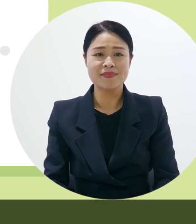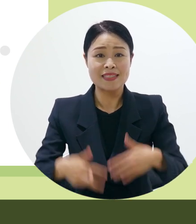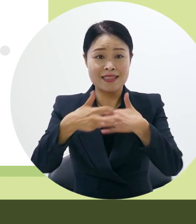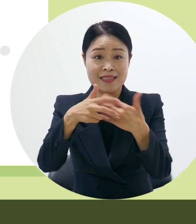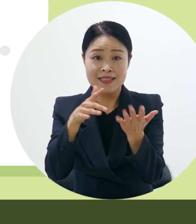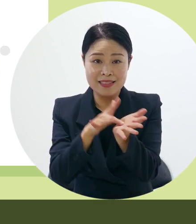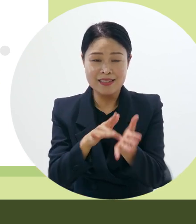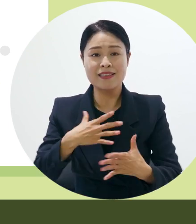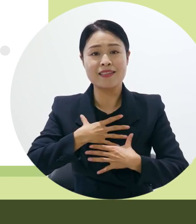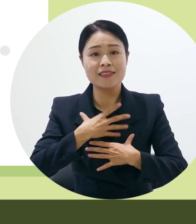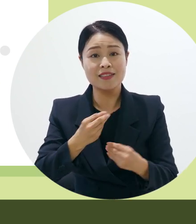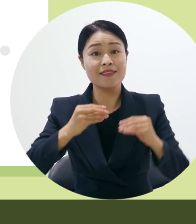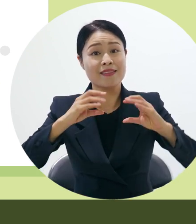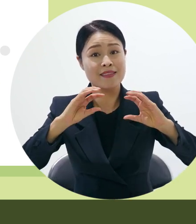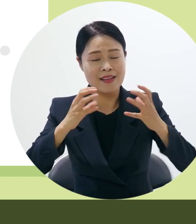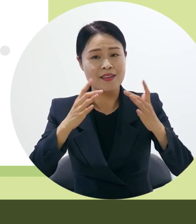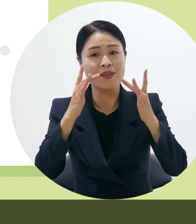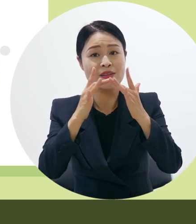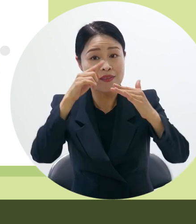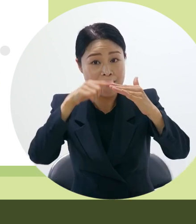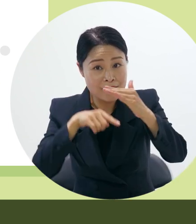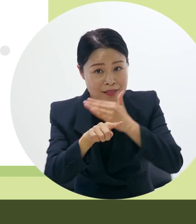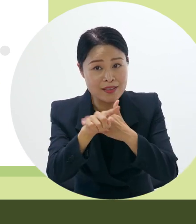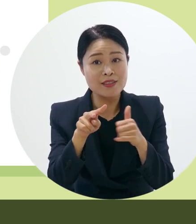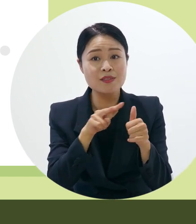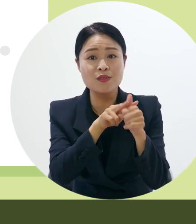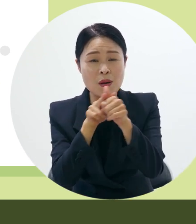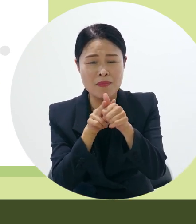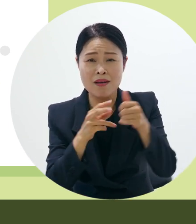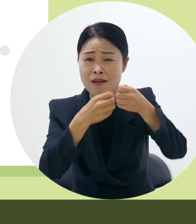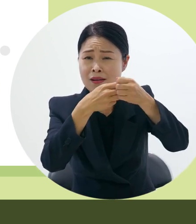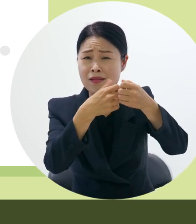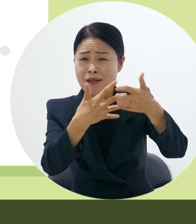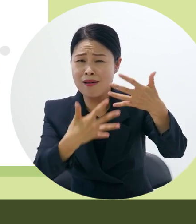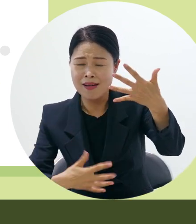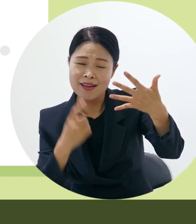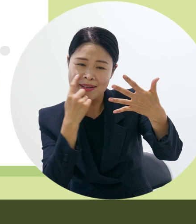의약품 안전나라에 접속하여 다양한 정보를 확인해 보세요.